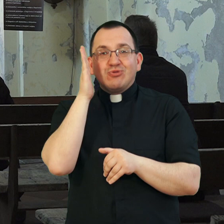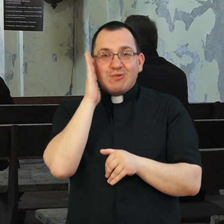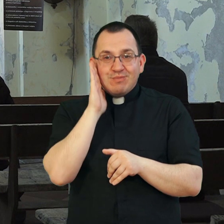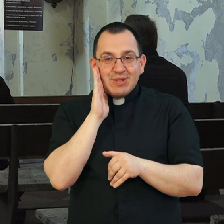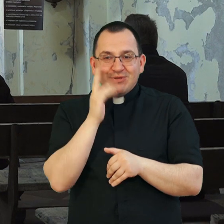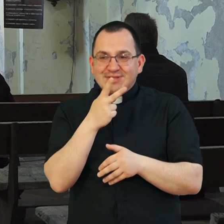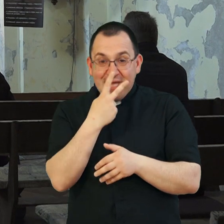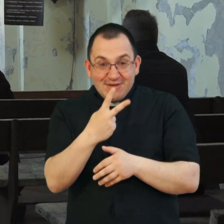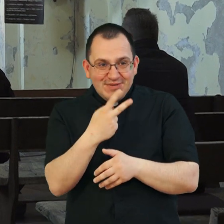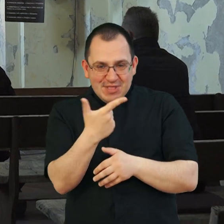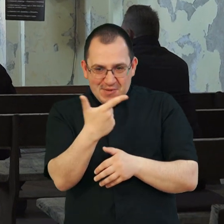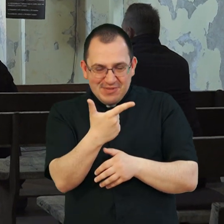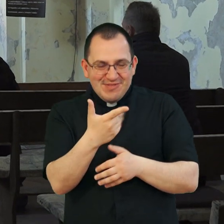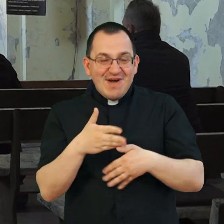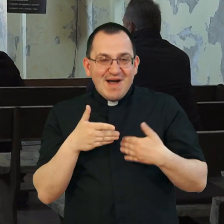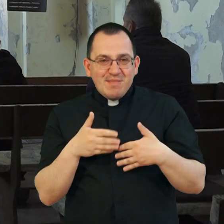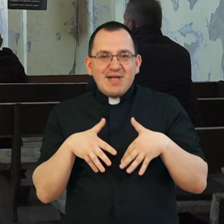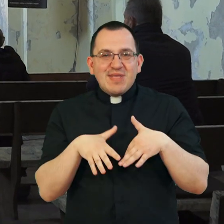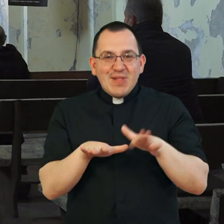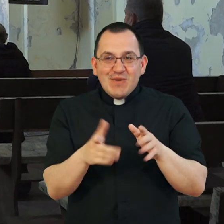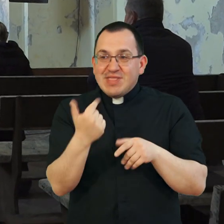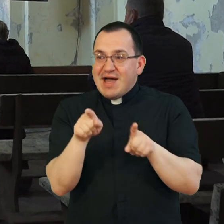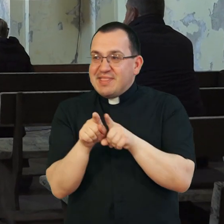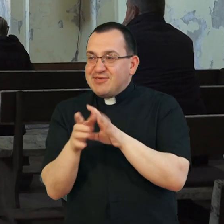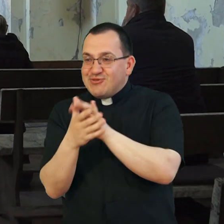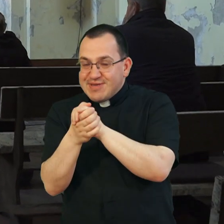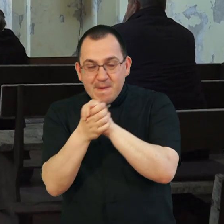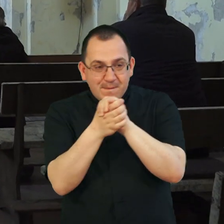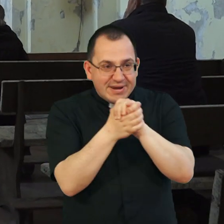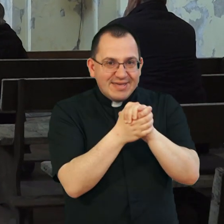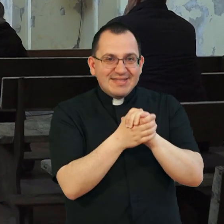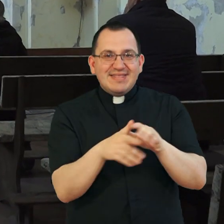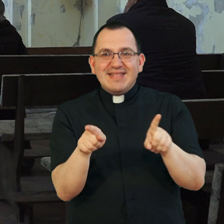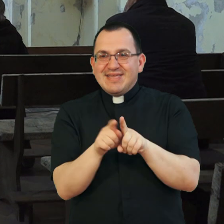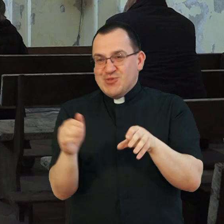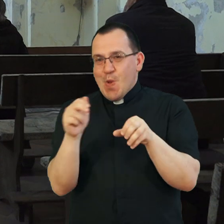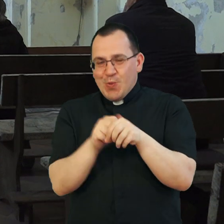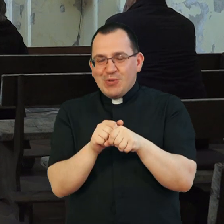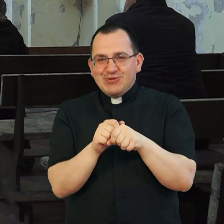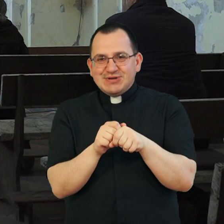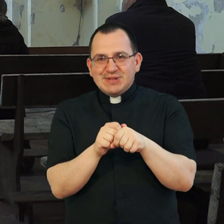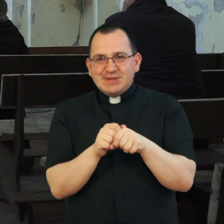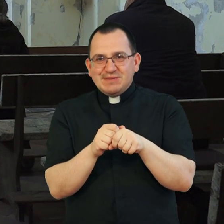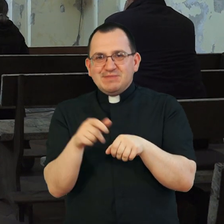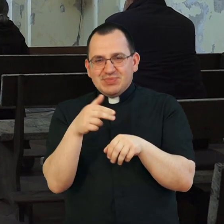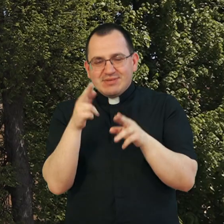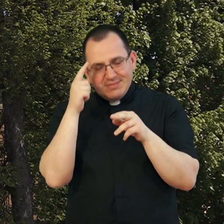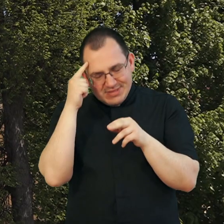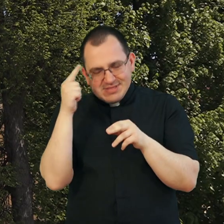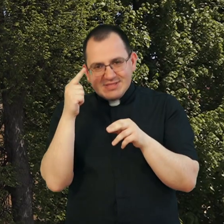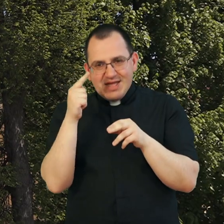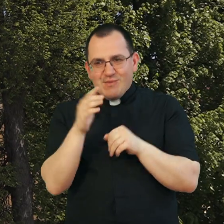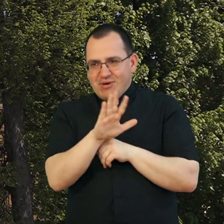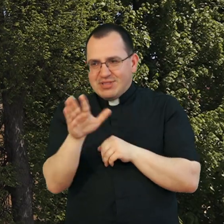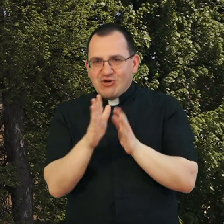ovi mladi ljudi, ali i njihovi prijatelji i zajednica kojima pripadaju. Ne sumnjamo da će njihove zagovorne molitve